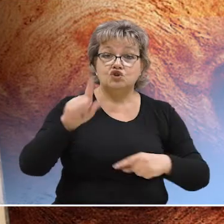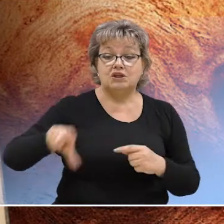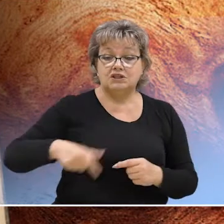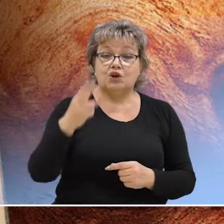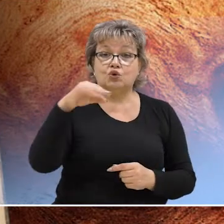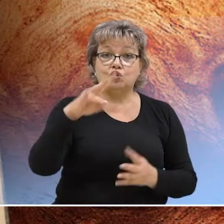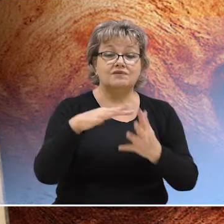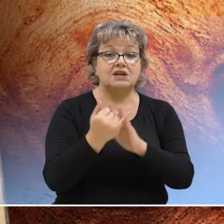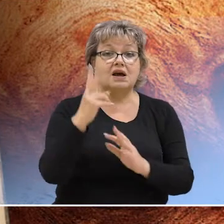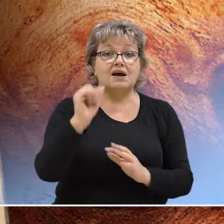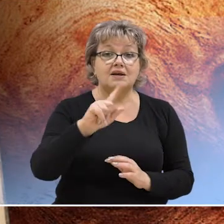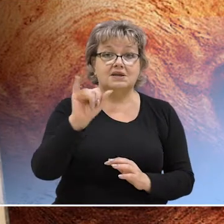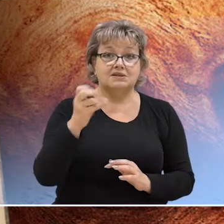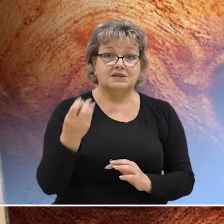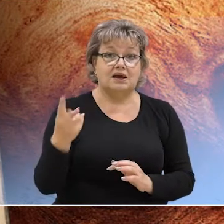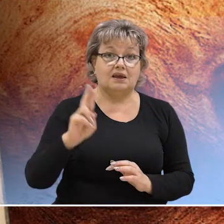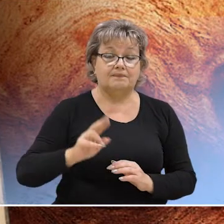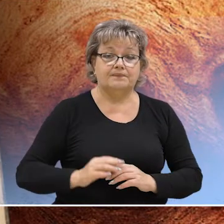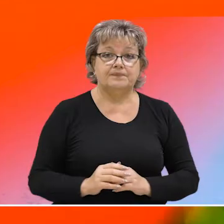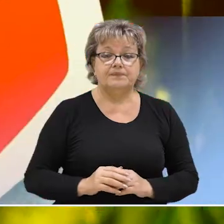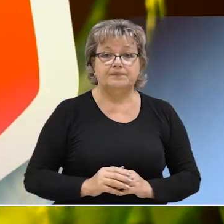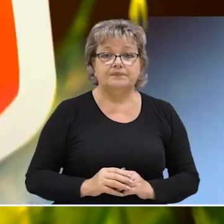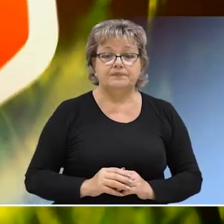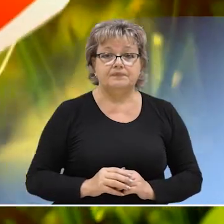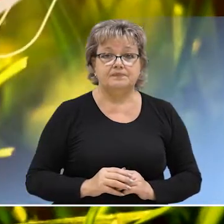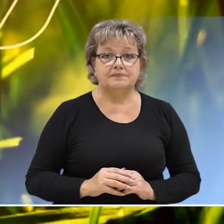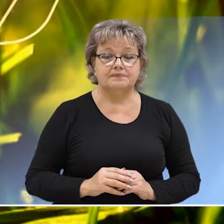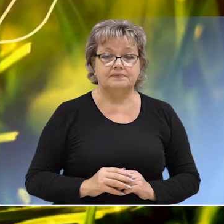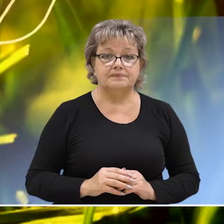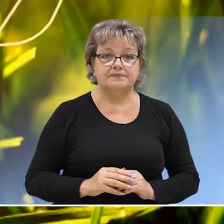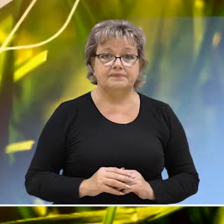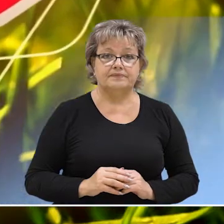мост через реку Дон в станице Казанская.